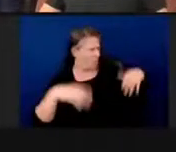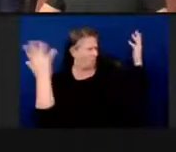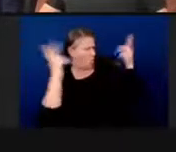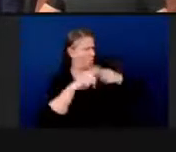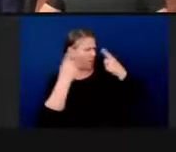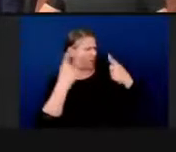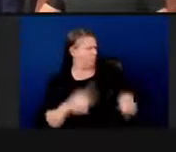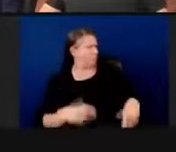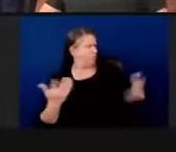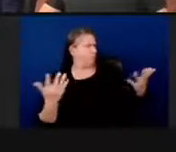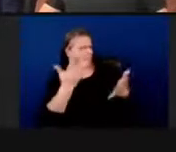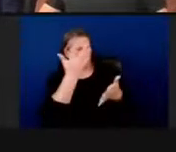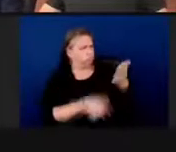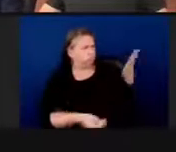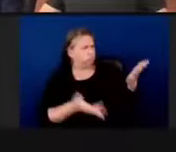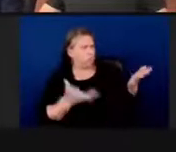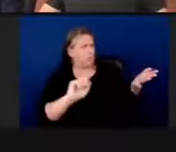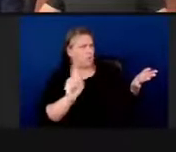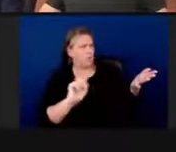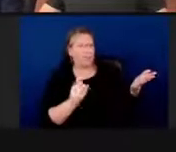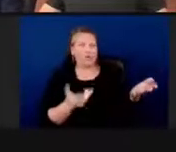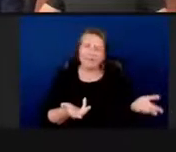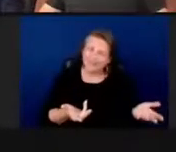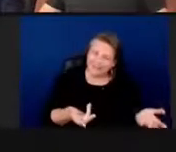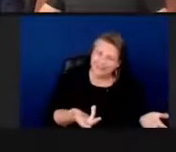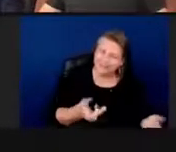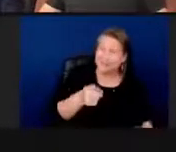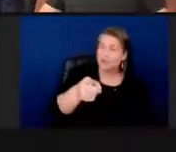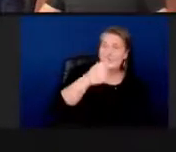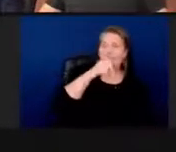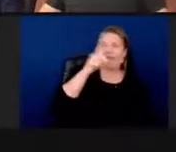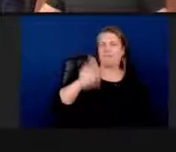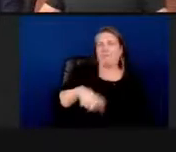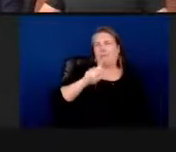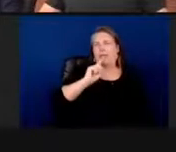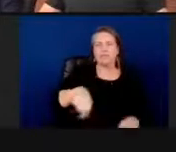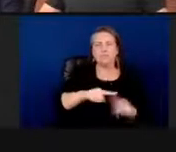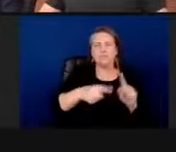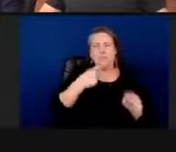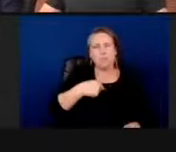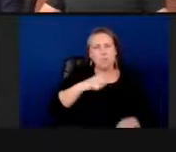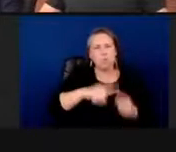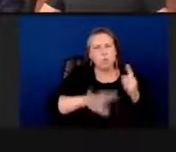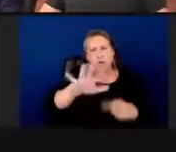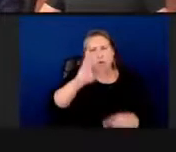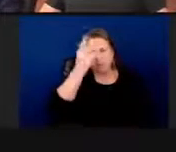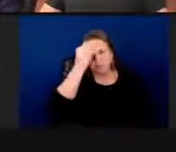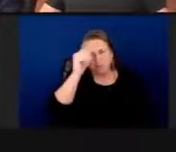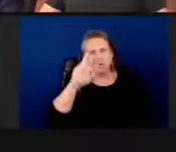na wanaweza kujiunga na shule hizi? Ni nini kilichotokea? Je, unaweza